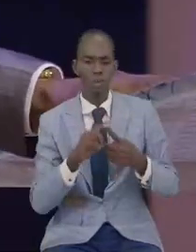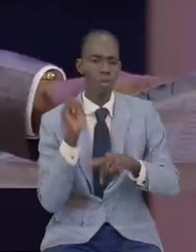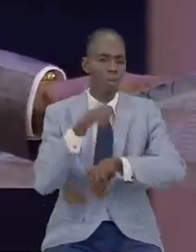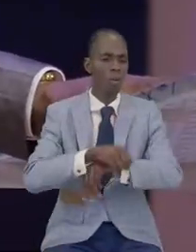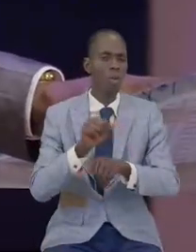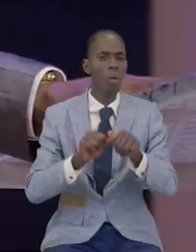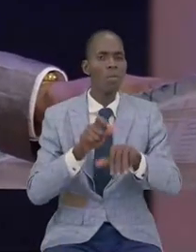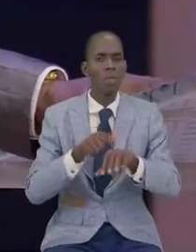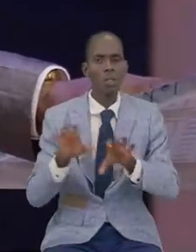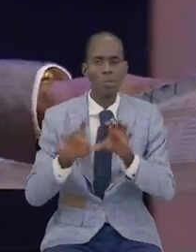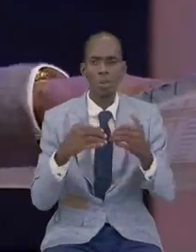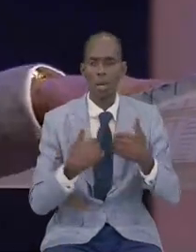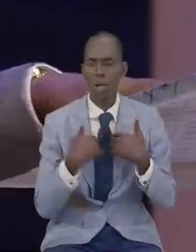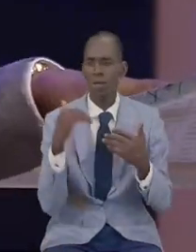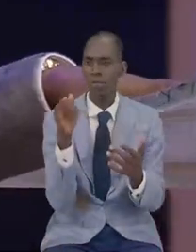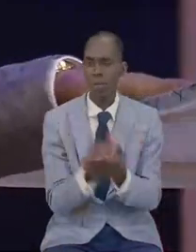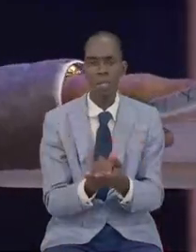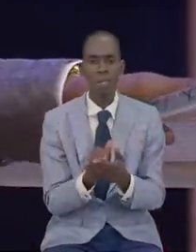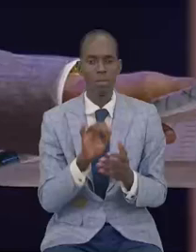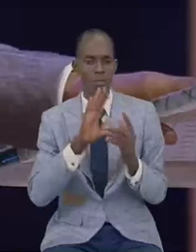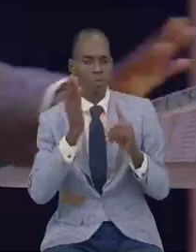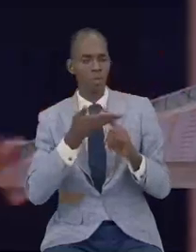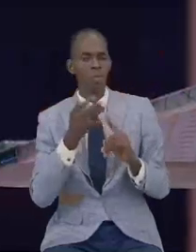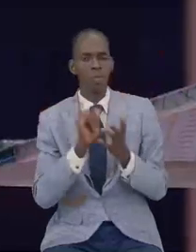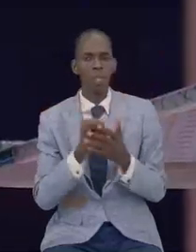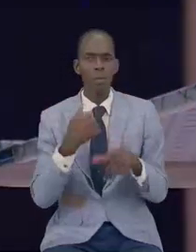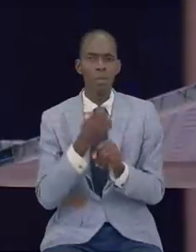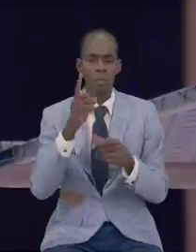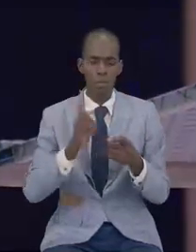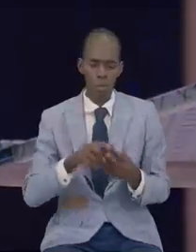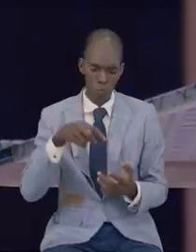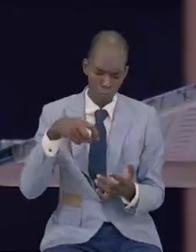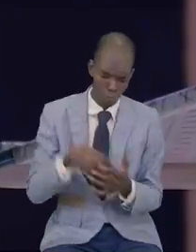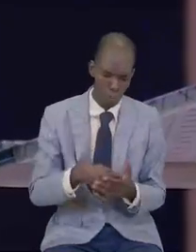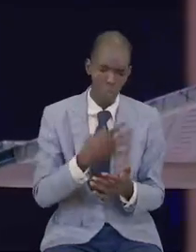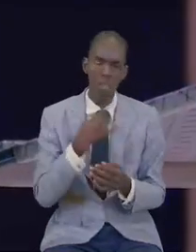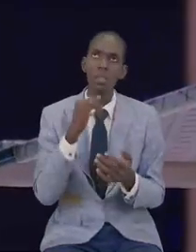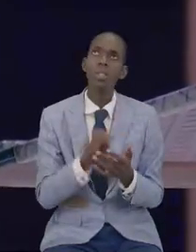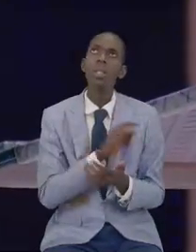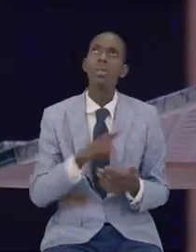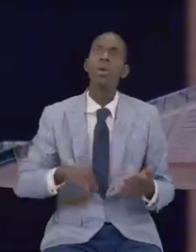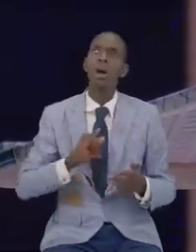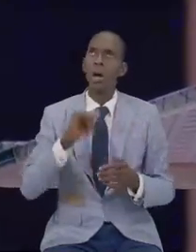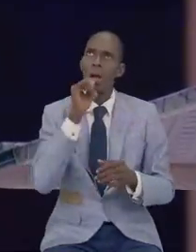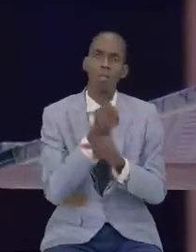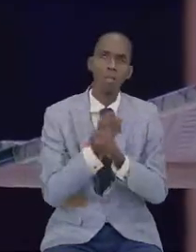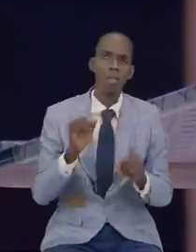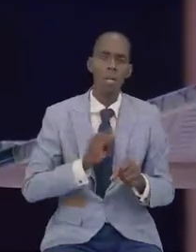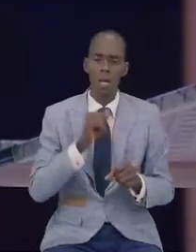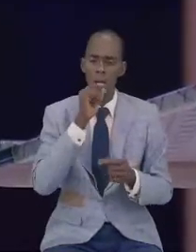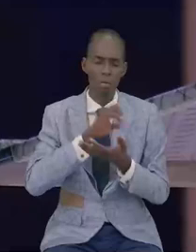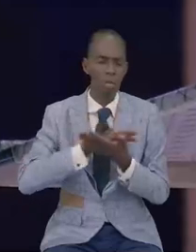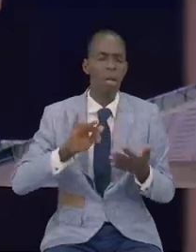à tout moment. As-tu cette confiance, cette conviction qui te fait pousser, te mettre à genoux, que je suis sauvé, sanctifié, je dois